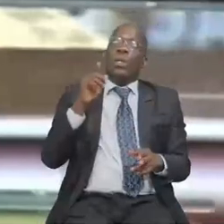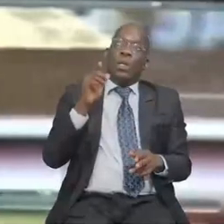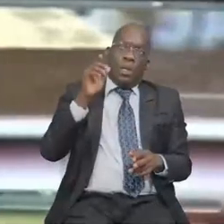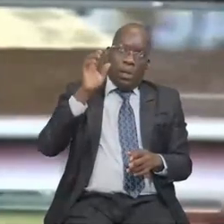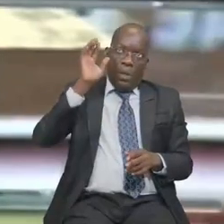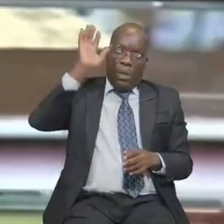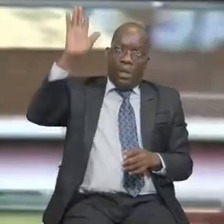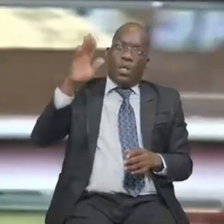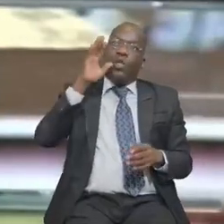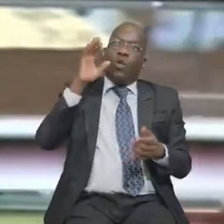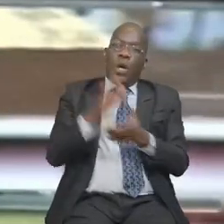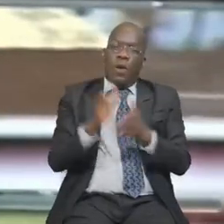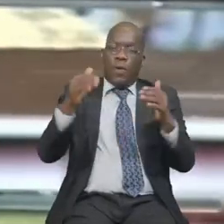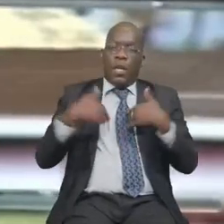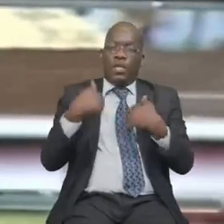son épouse s'est préparée.